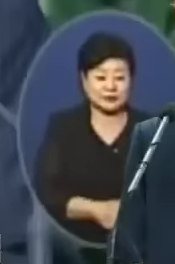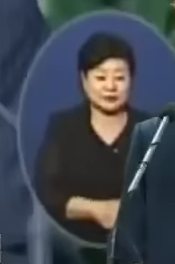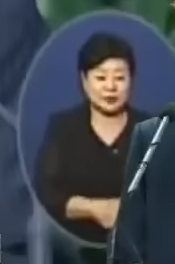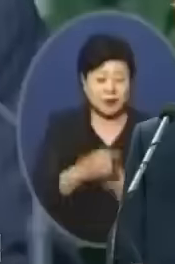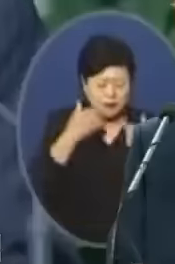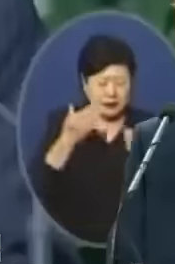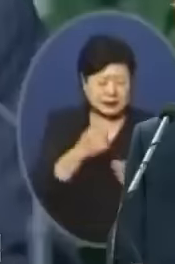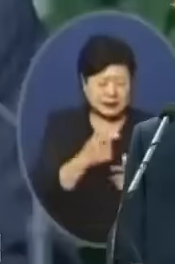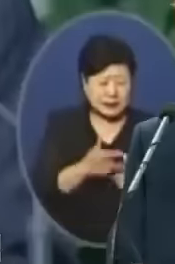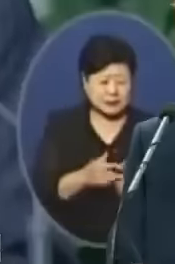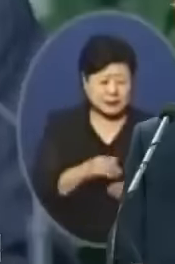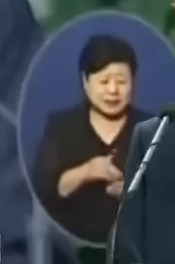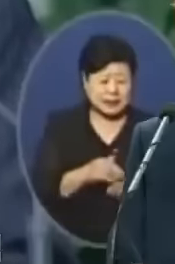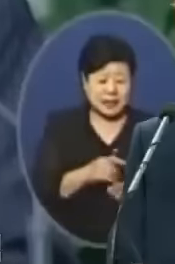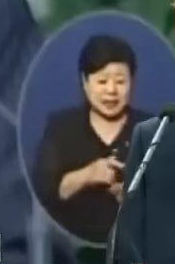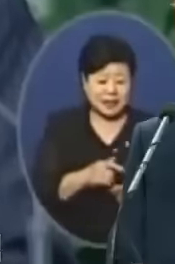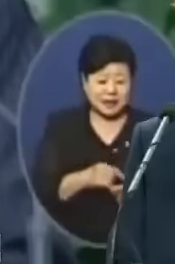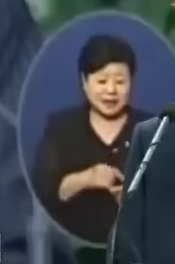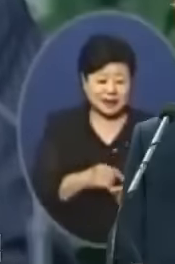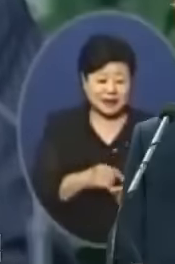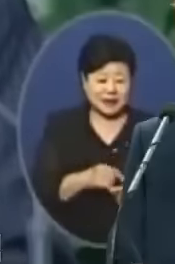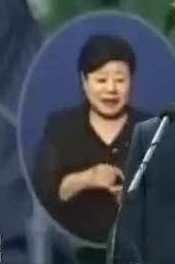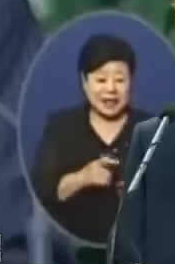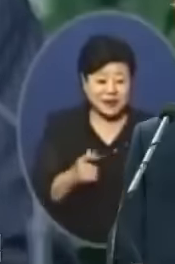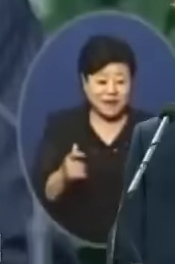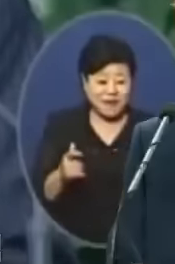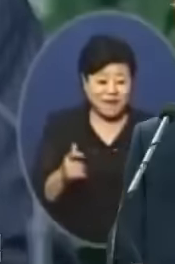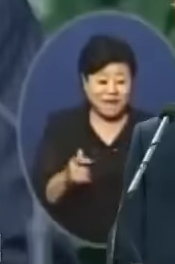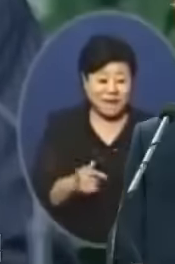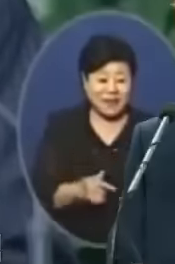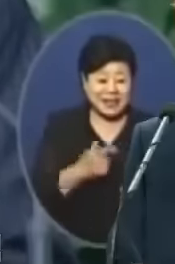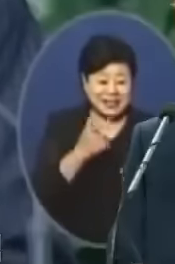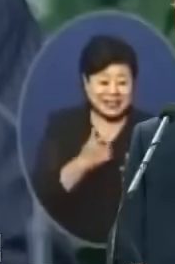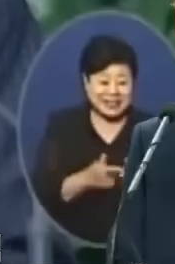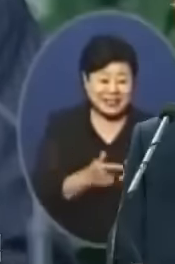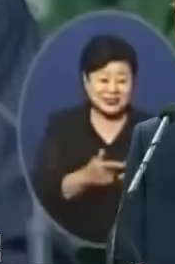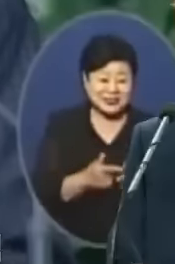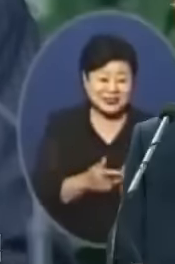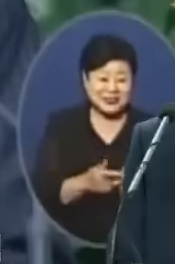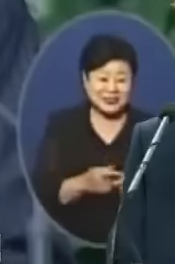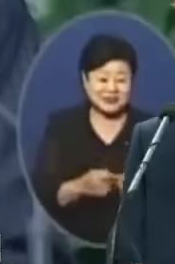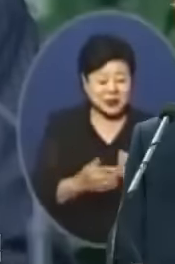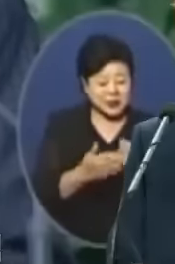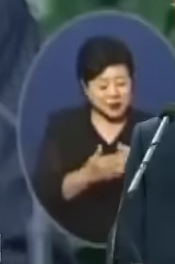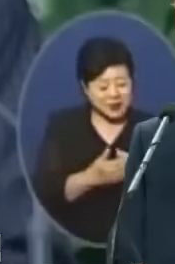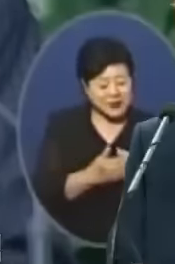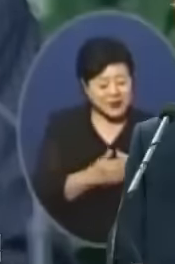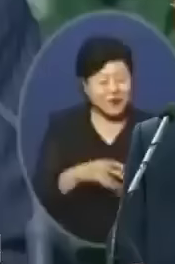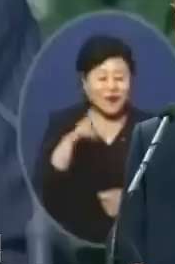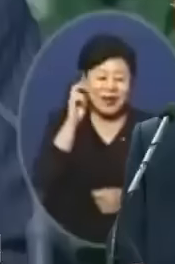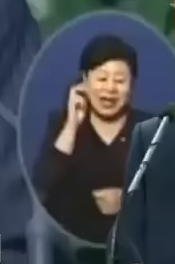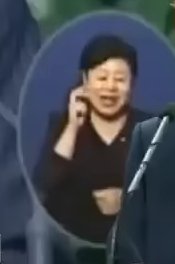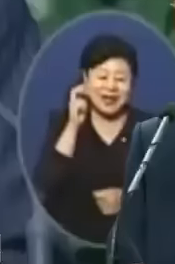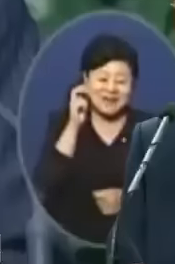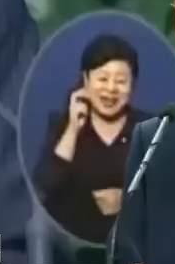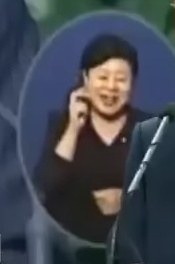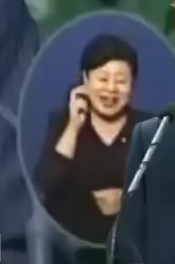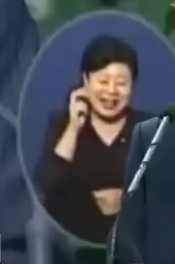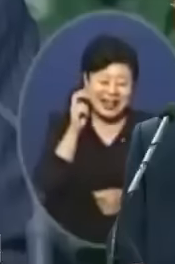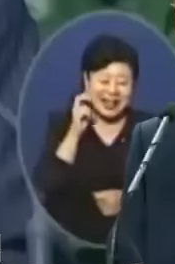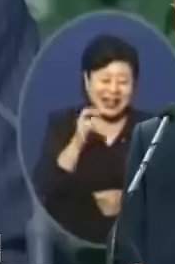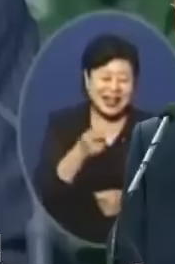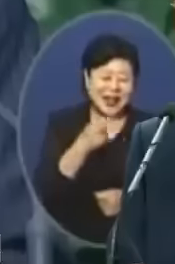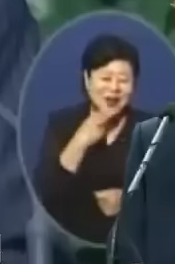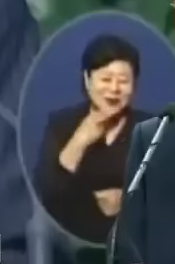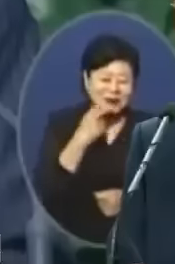똑똑하게 확실하게 예수님을 계산에 넣자 그렇게 하면 좋겠는데 예수님이 해 주실까? 없는 것보다는